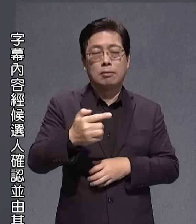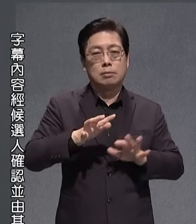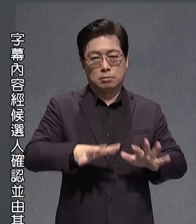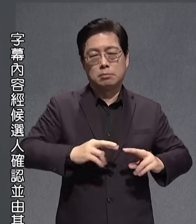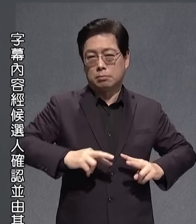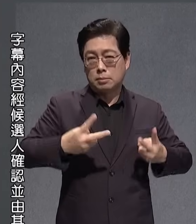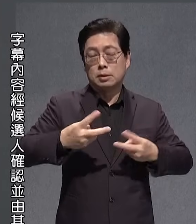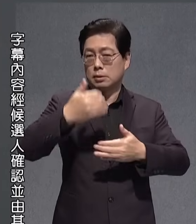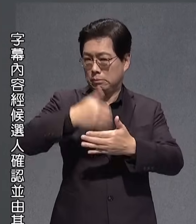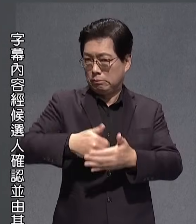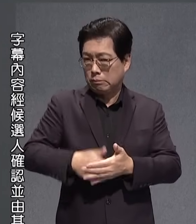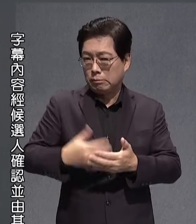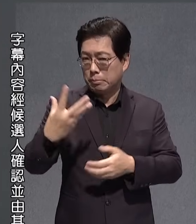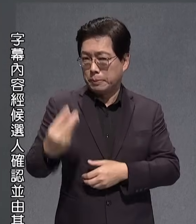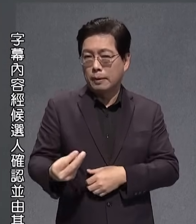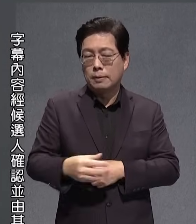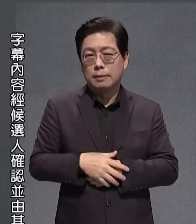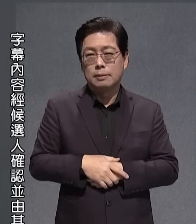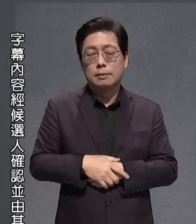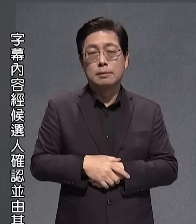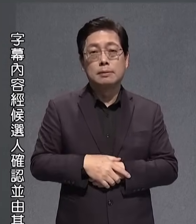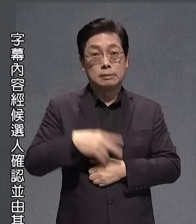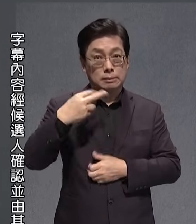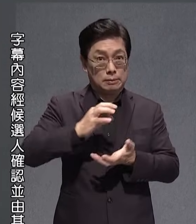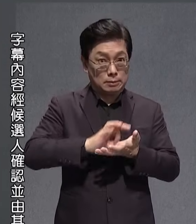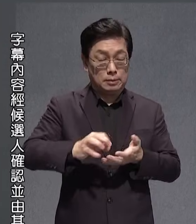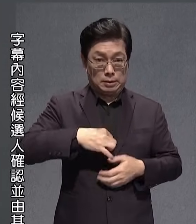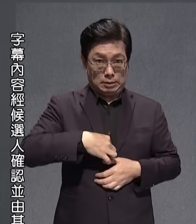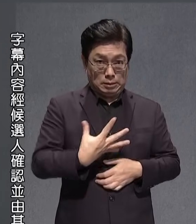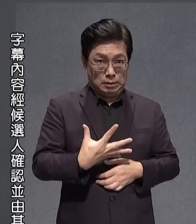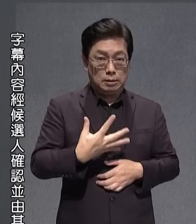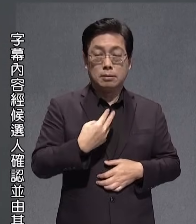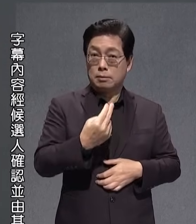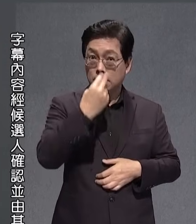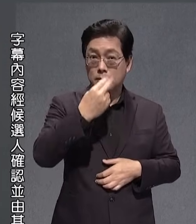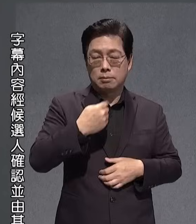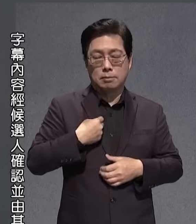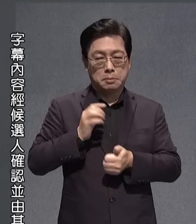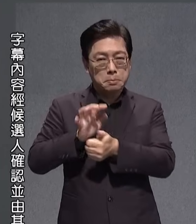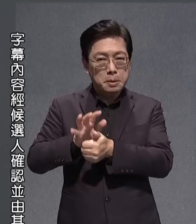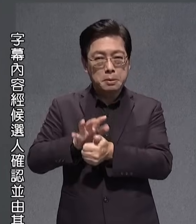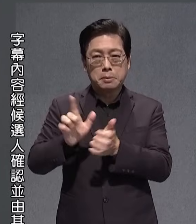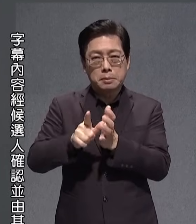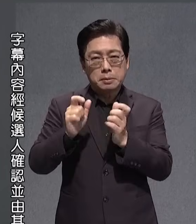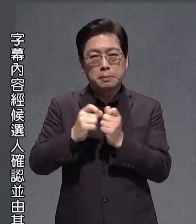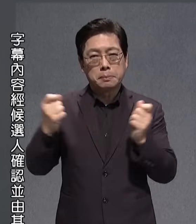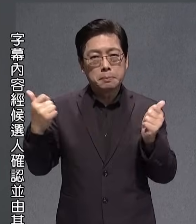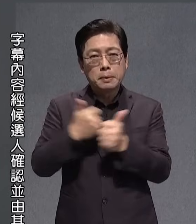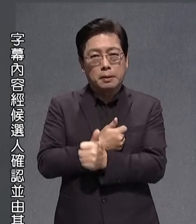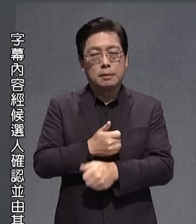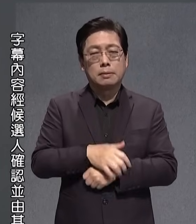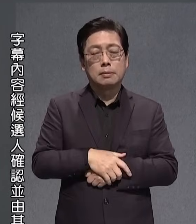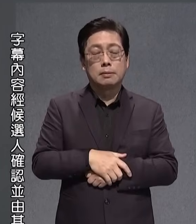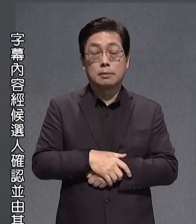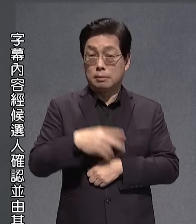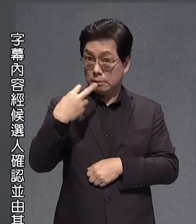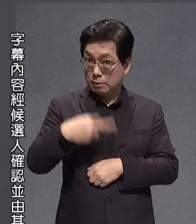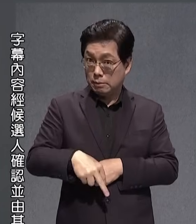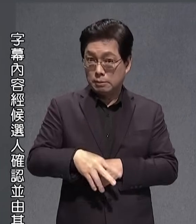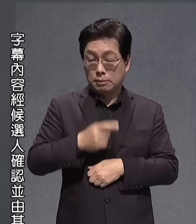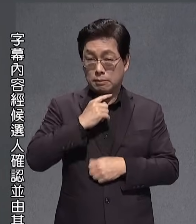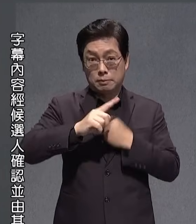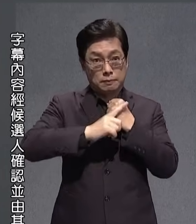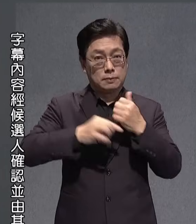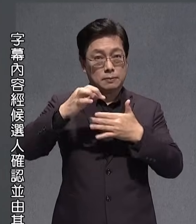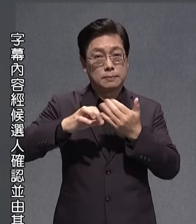出的减煤，然后再用天然气来暂时性的替代。另外也看到法